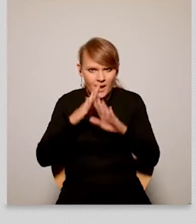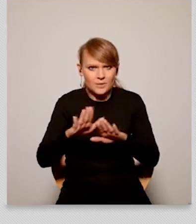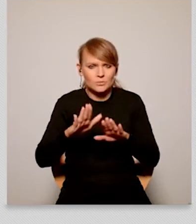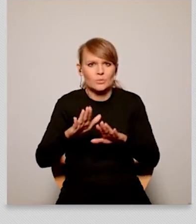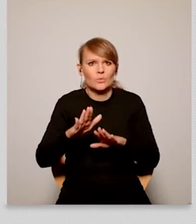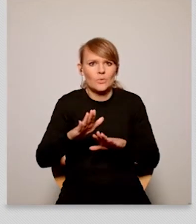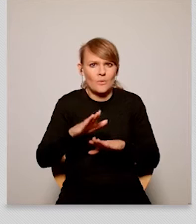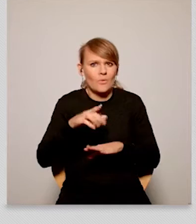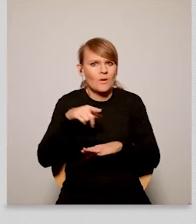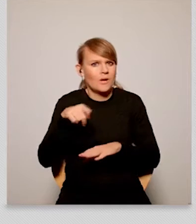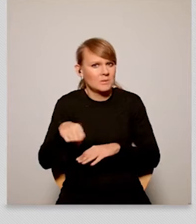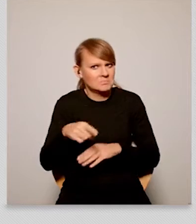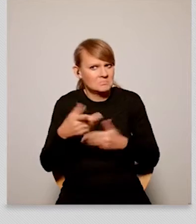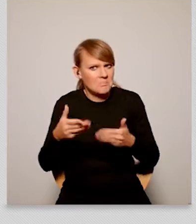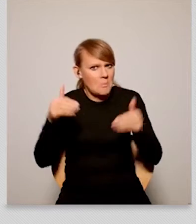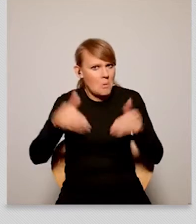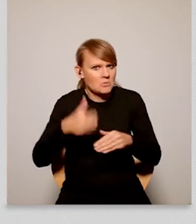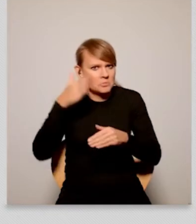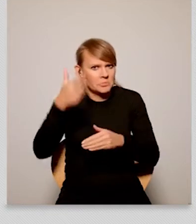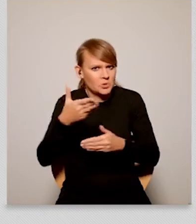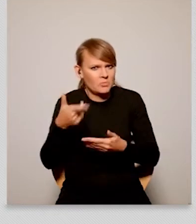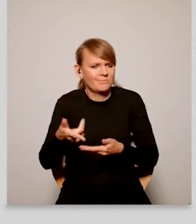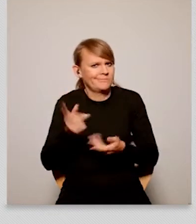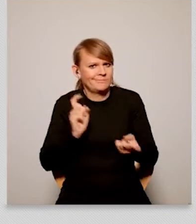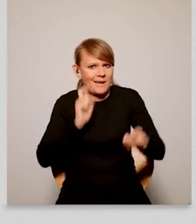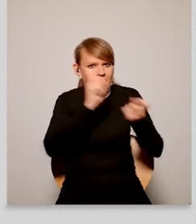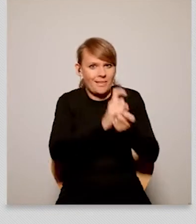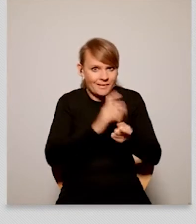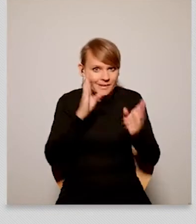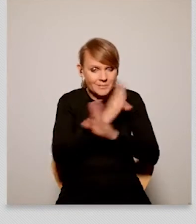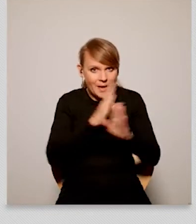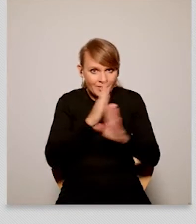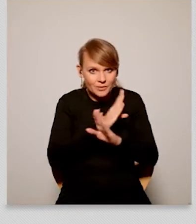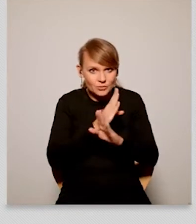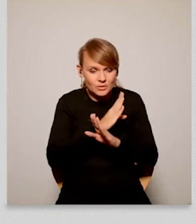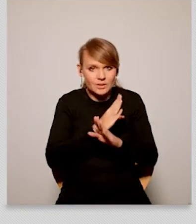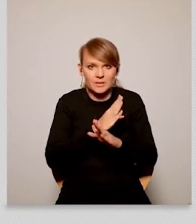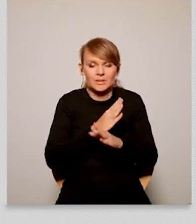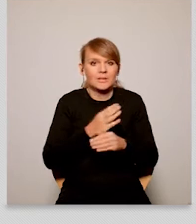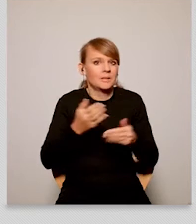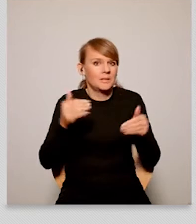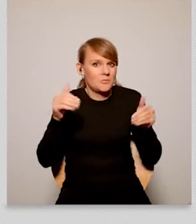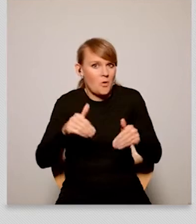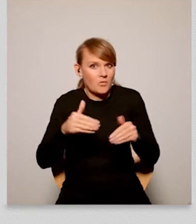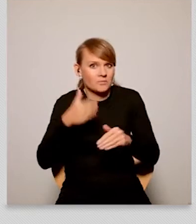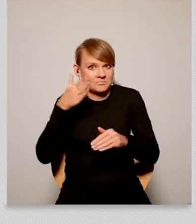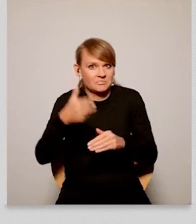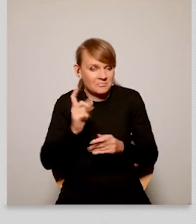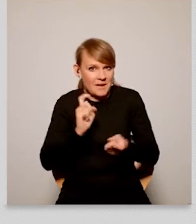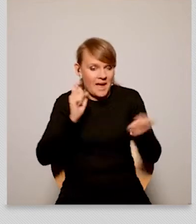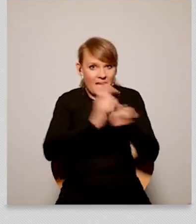antyklimatyczny, który łączy się z potencjałem antyeuropejskim.